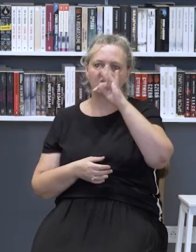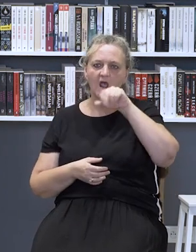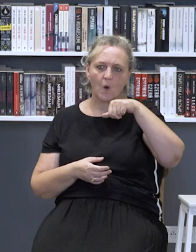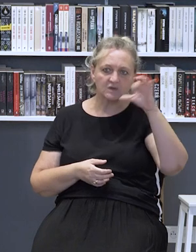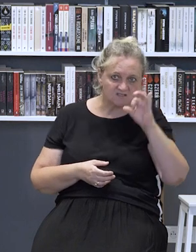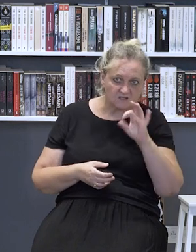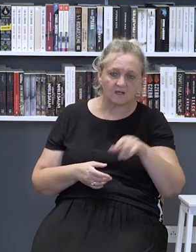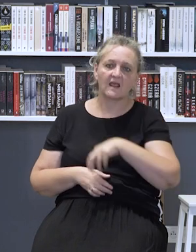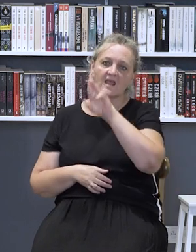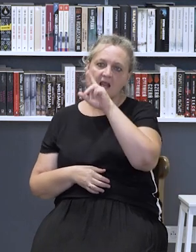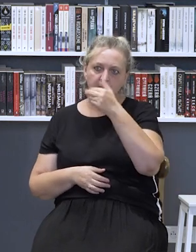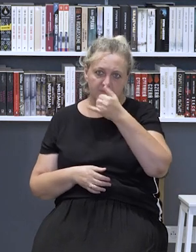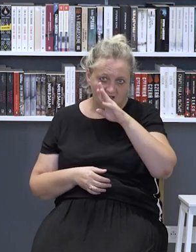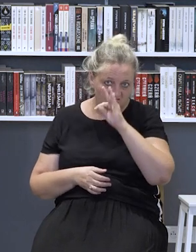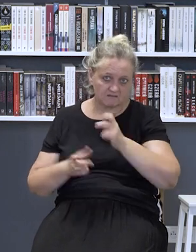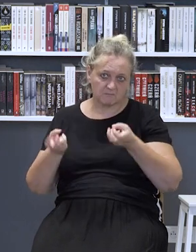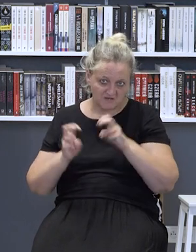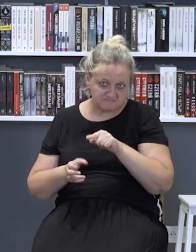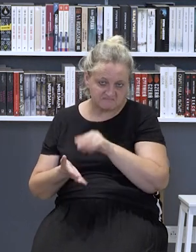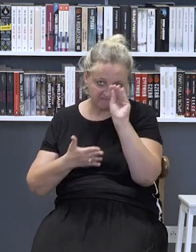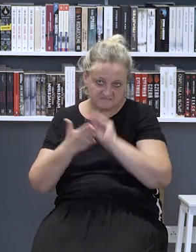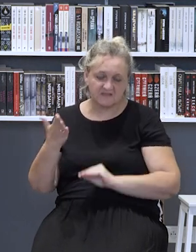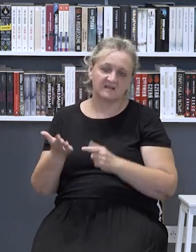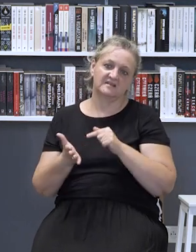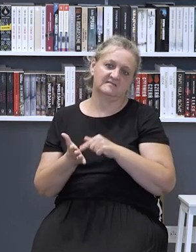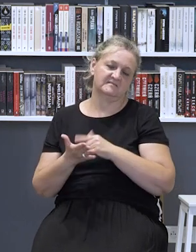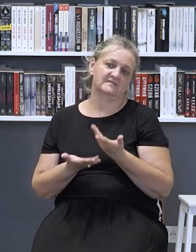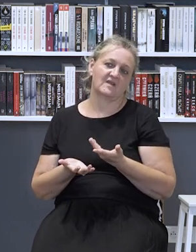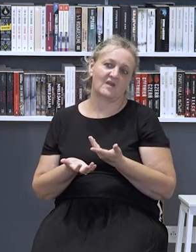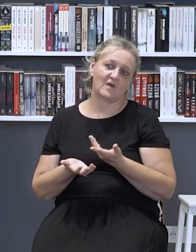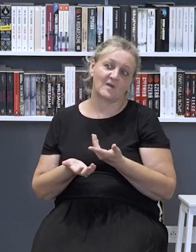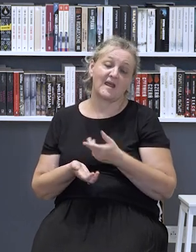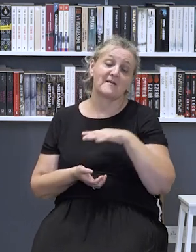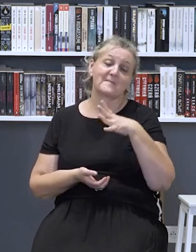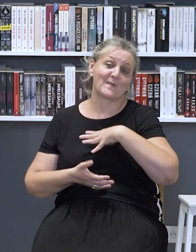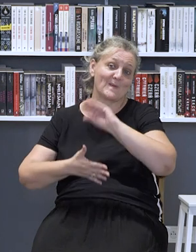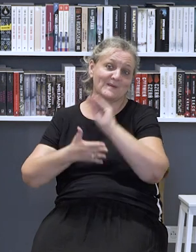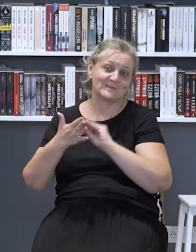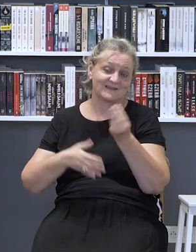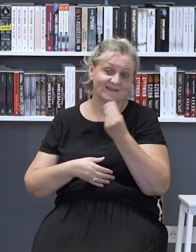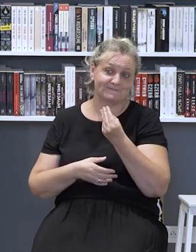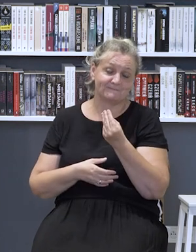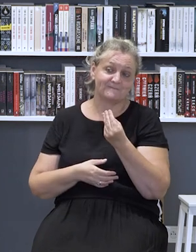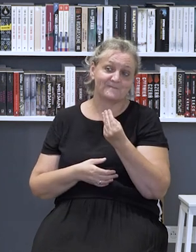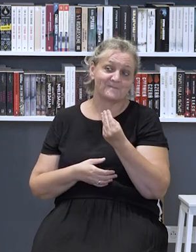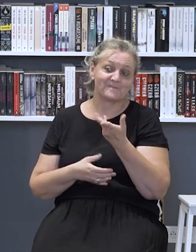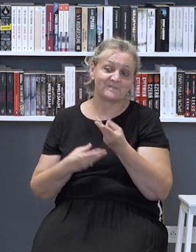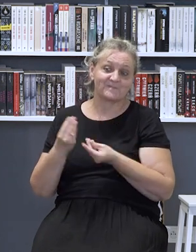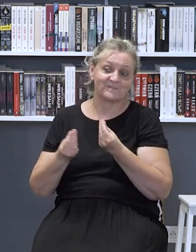i tak powstał Rembrandt, ten wątek rembrandtowski. Tak. Pociągnęłam,